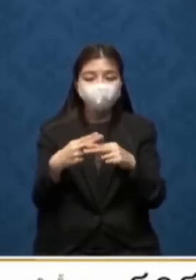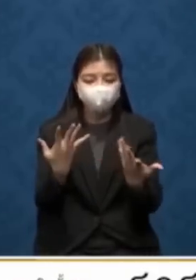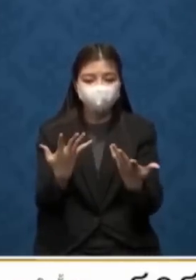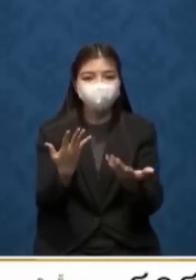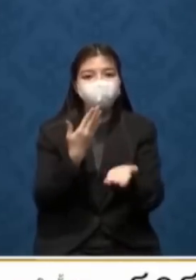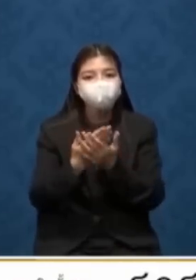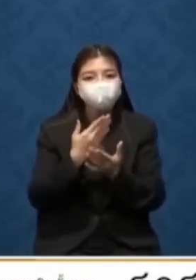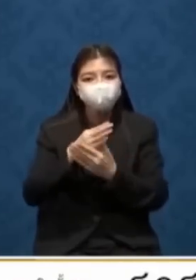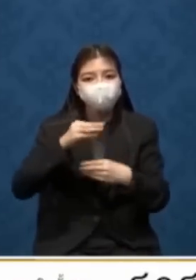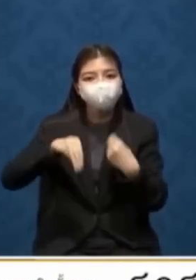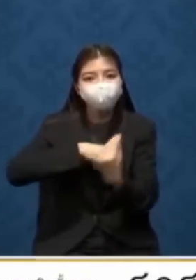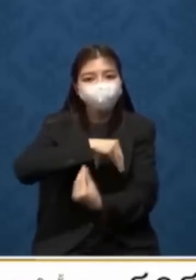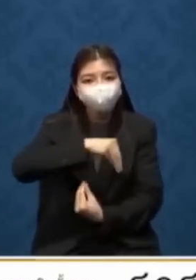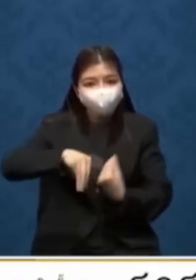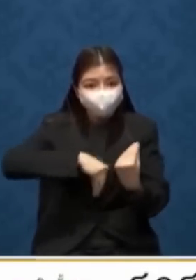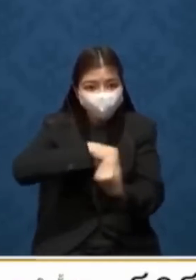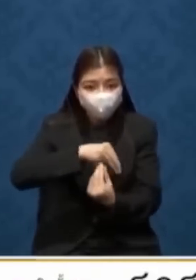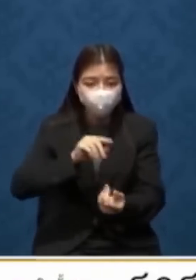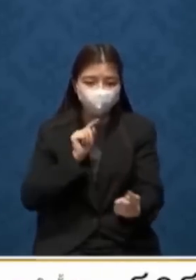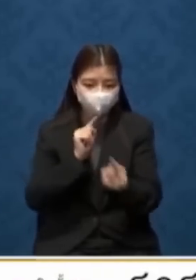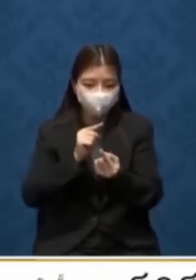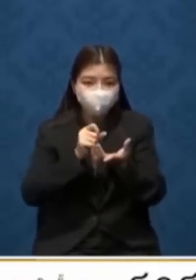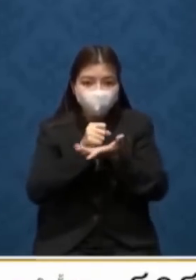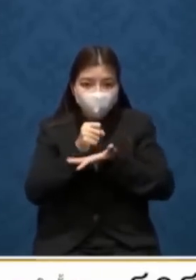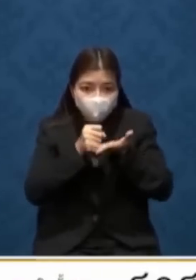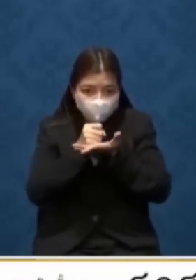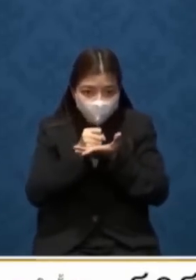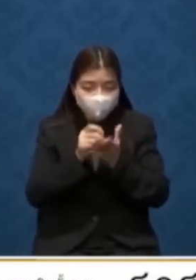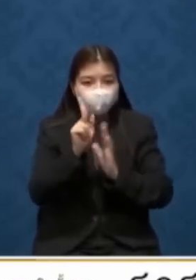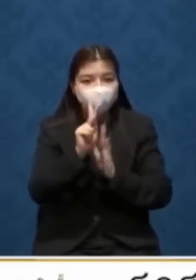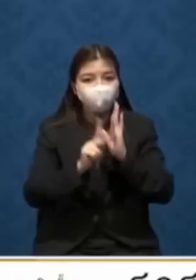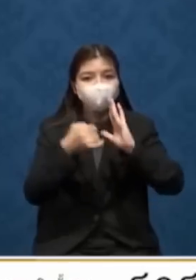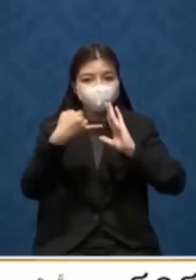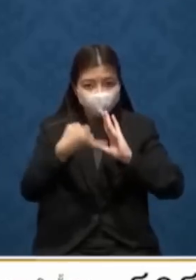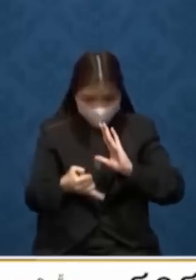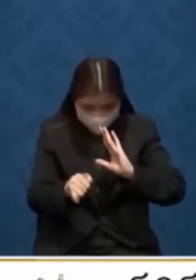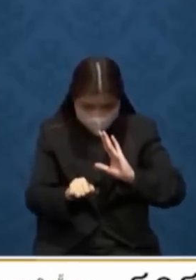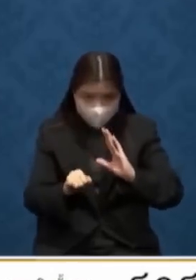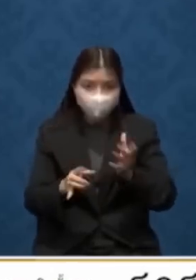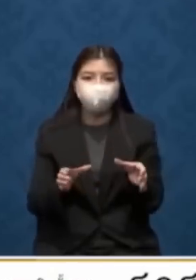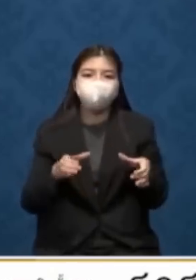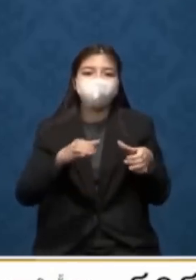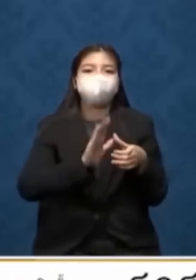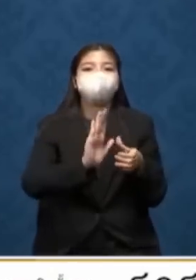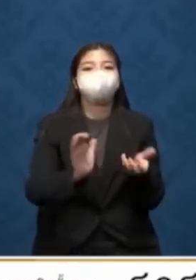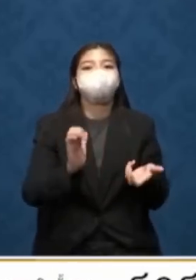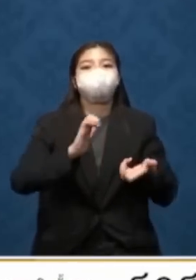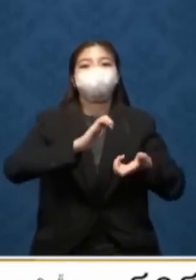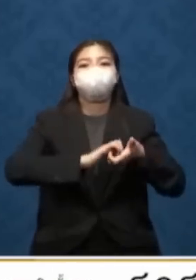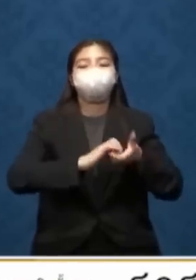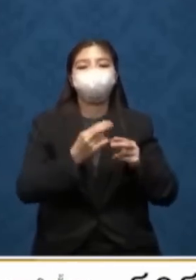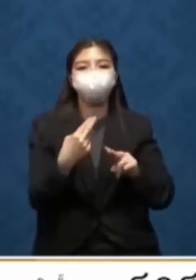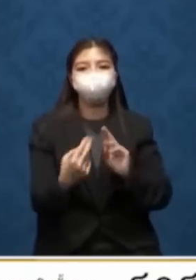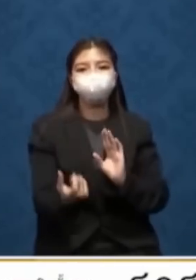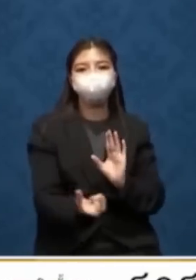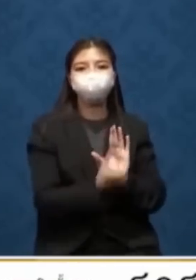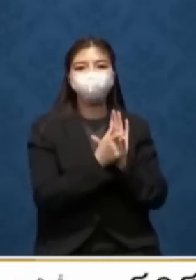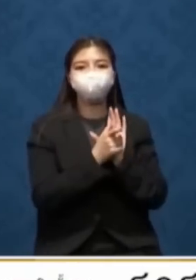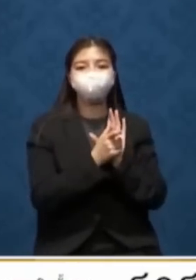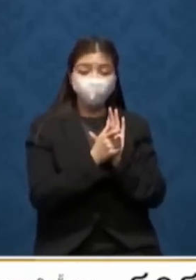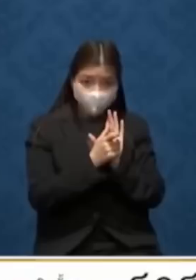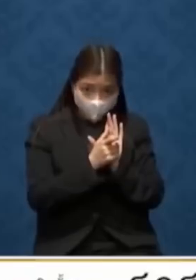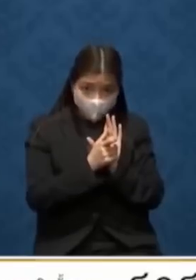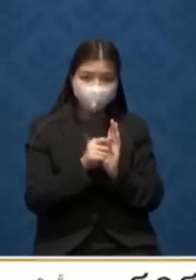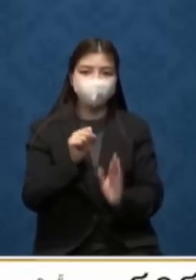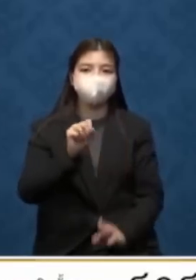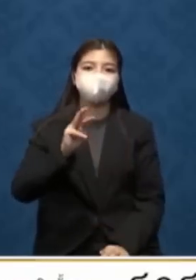ายาเสพติดมาเกี่ยวพันกับพรรคการเมืองของท่านแล้วมันก็บังเอิญจริงๆที่สวคนนี้นะครับก็ถู